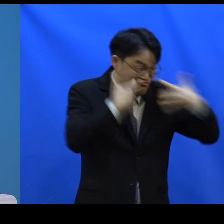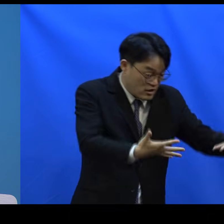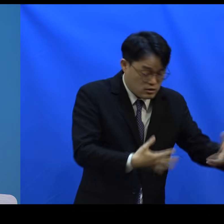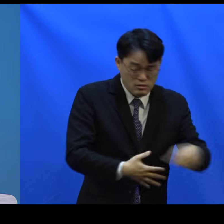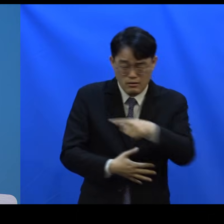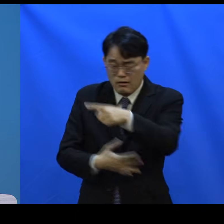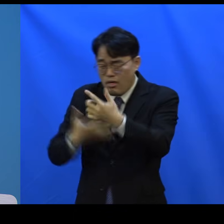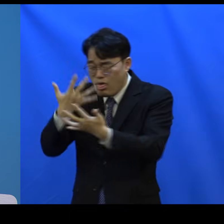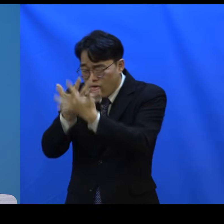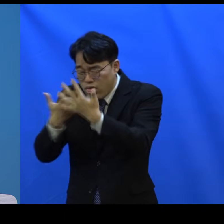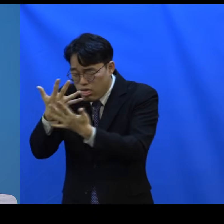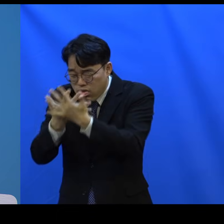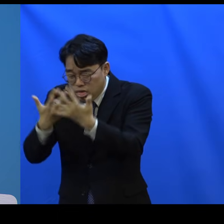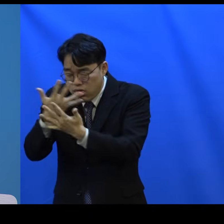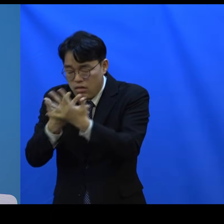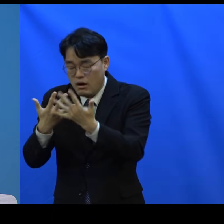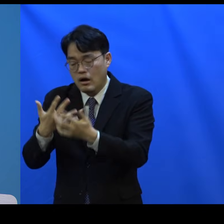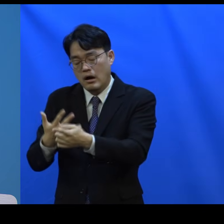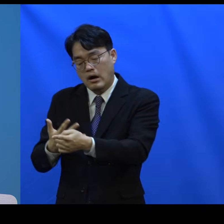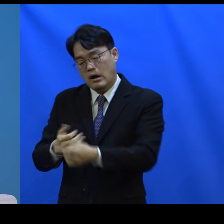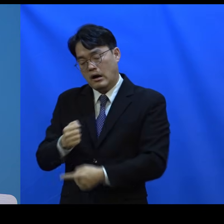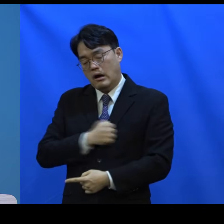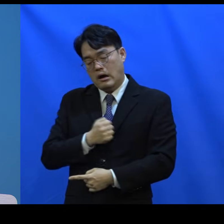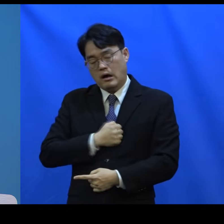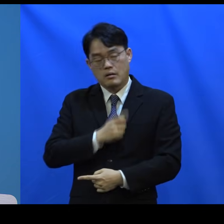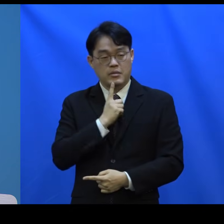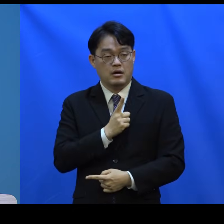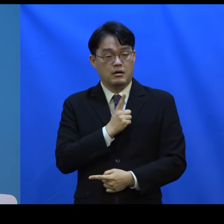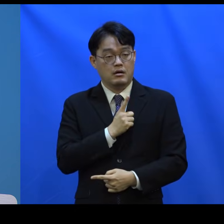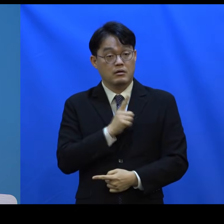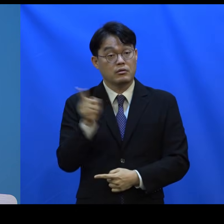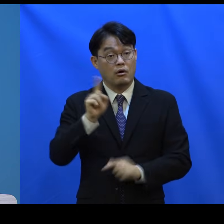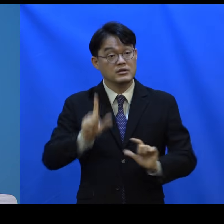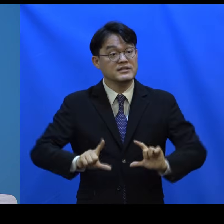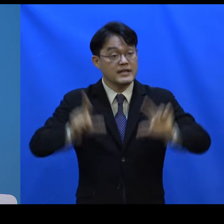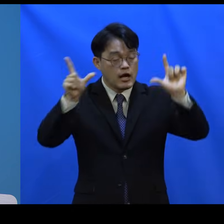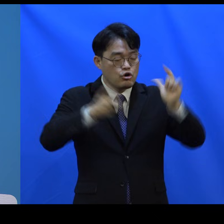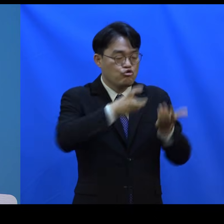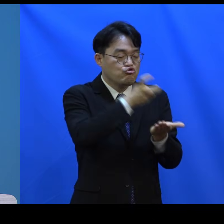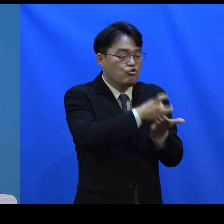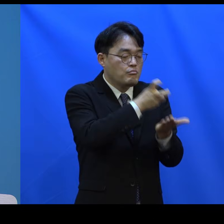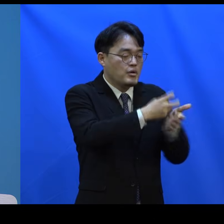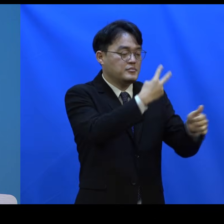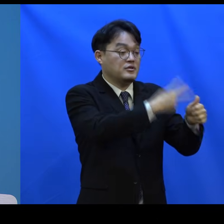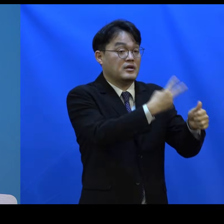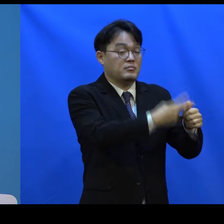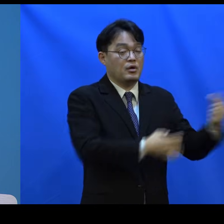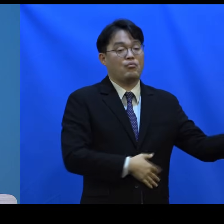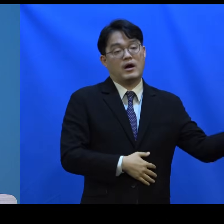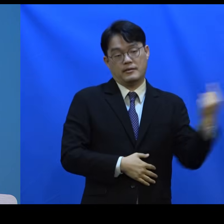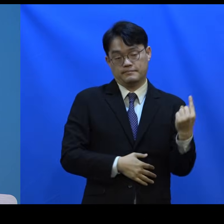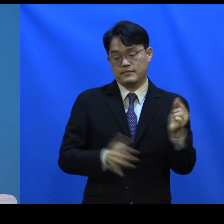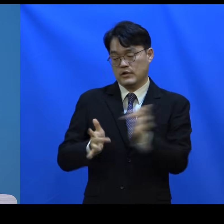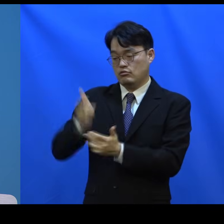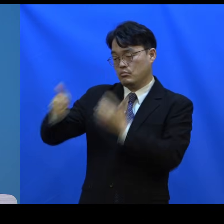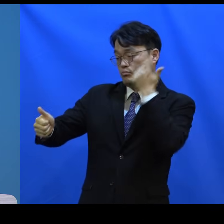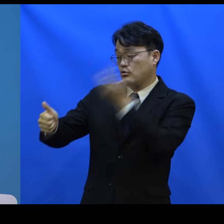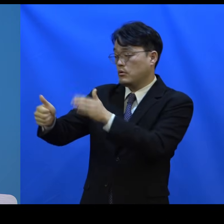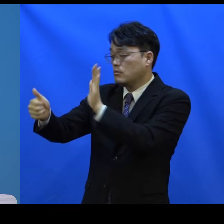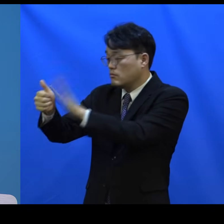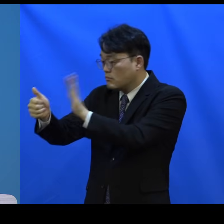한 율법사가 예수님에게 찾아와 질문을 하는 거죠. 율법 중에서 어느 계명이 큽니까? 이렇게 질문을 했습니다.